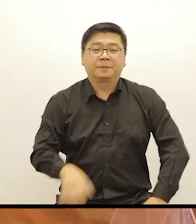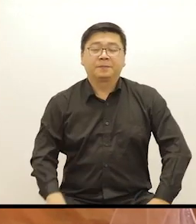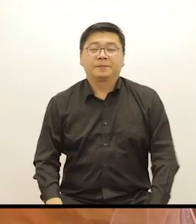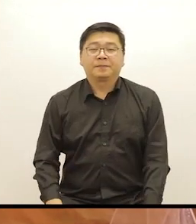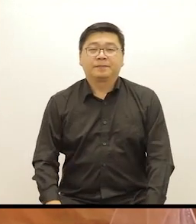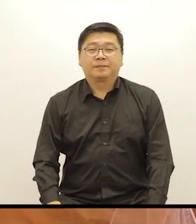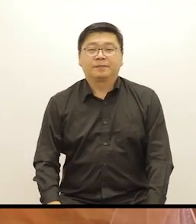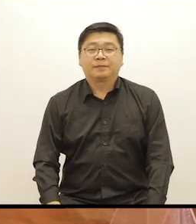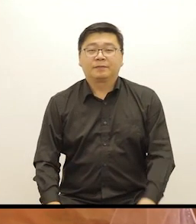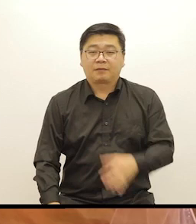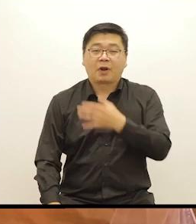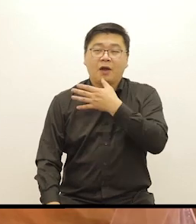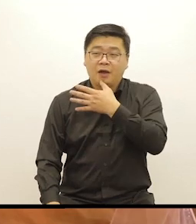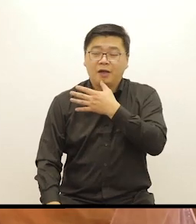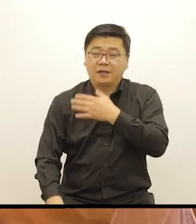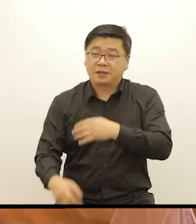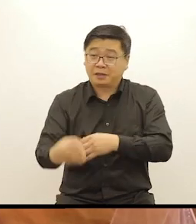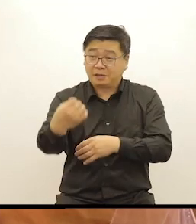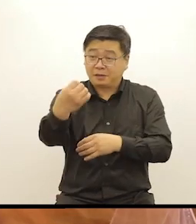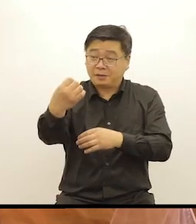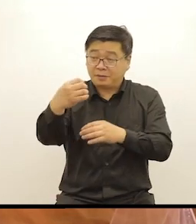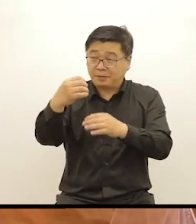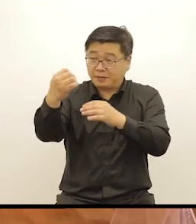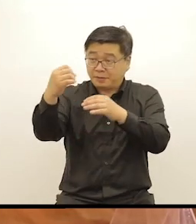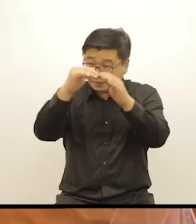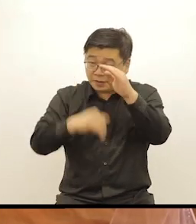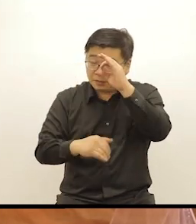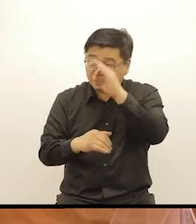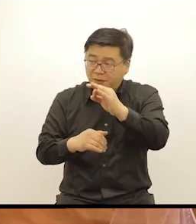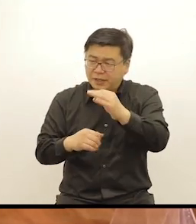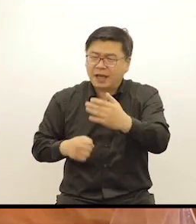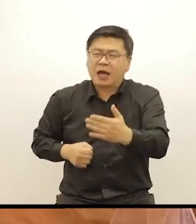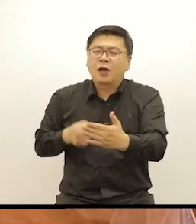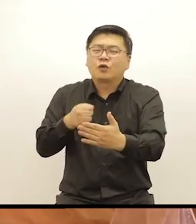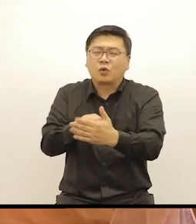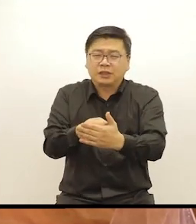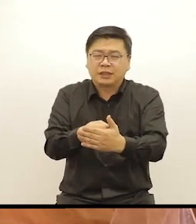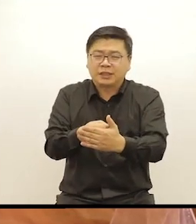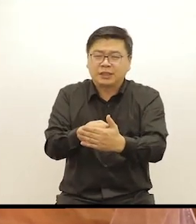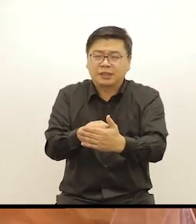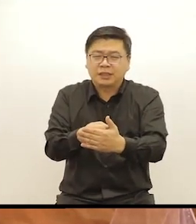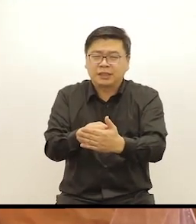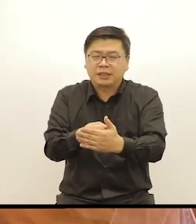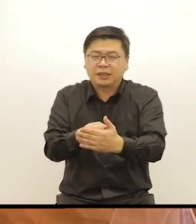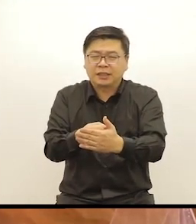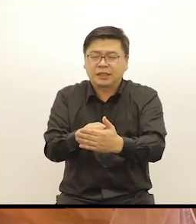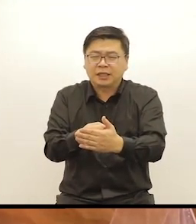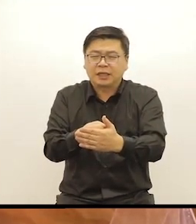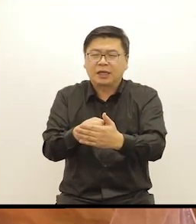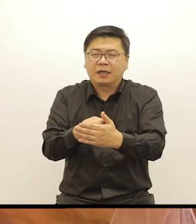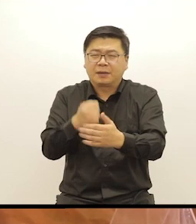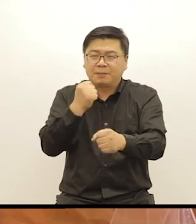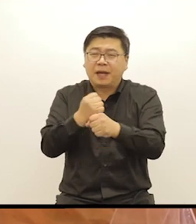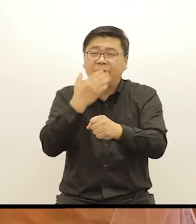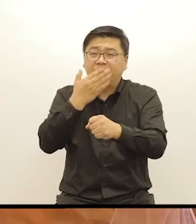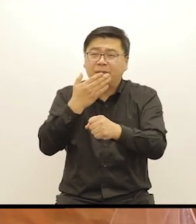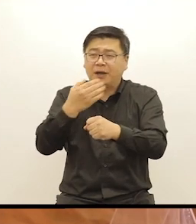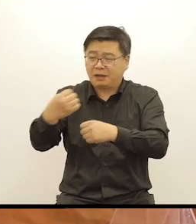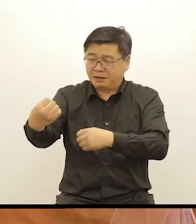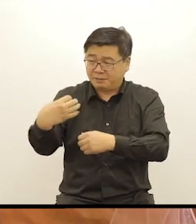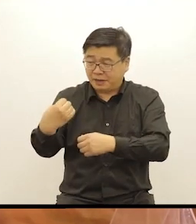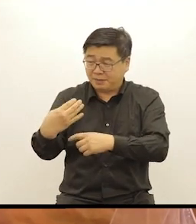했죠. 예. 말씀을 들어보니까 그런 용기를 낼 수 있는 말을 해줄 수 있는